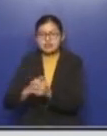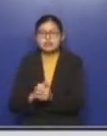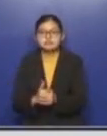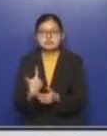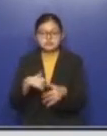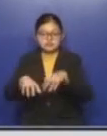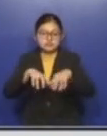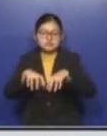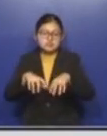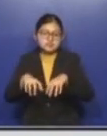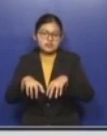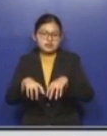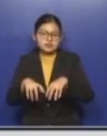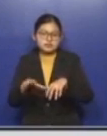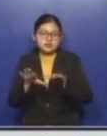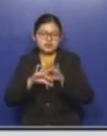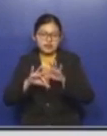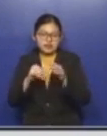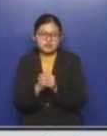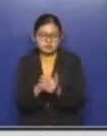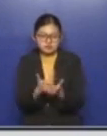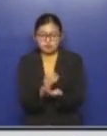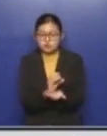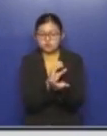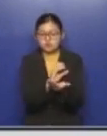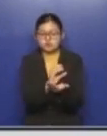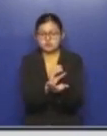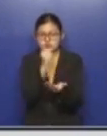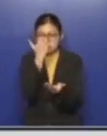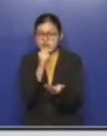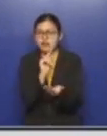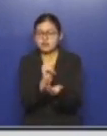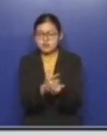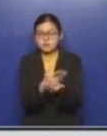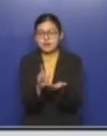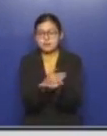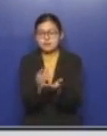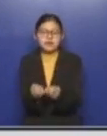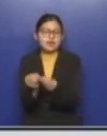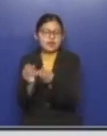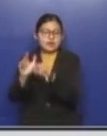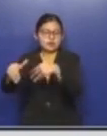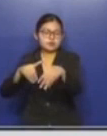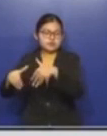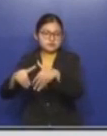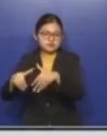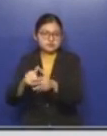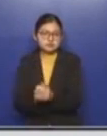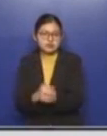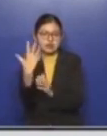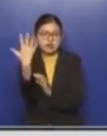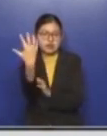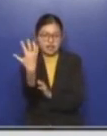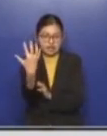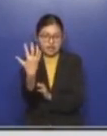ตเมื่อเป็นต้นทุนการผลิตท่านทำไมไม่เอามาส่วนประชาชนรายการต่างๆที่หายไปที่เกี่ยวกับประ